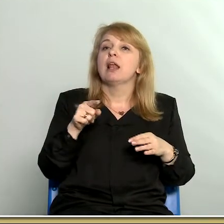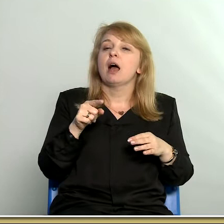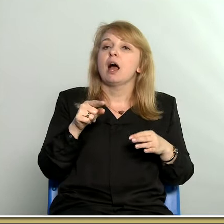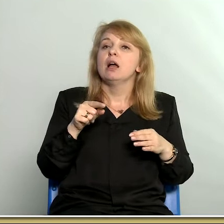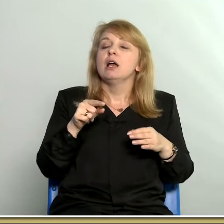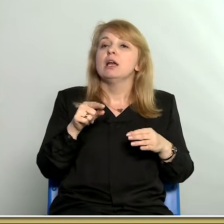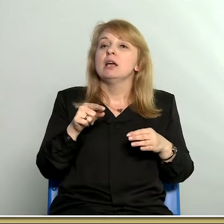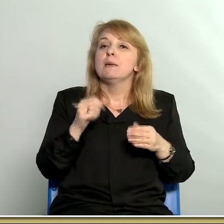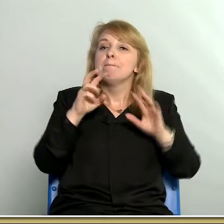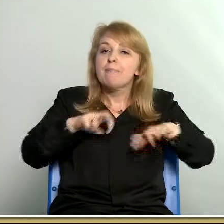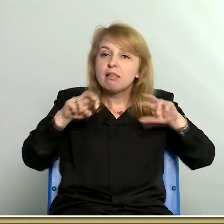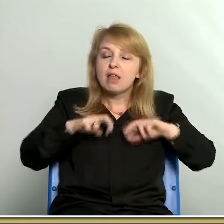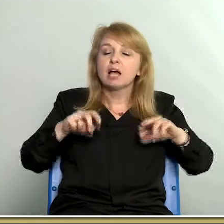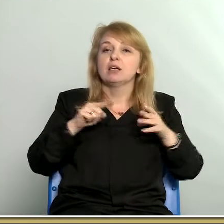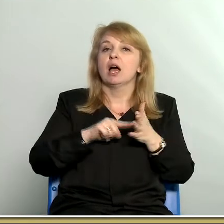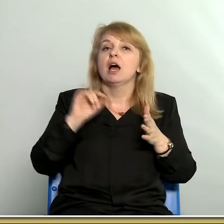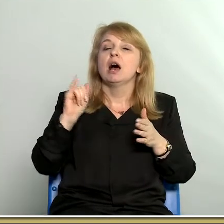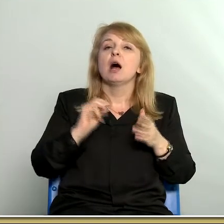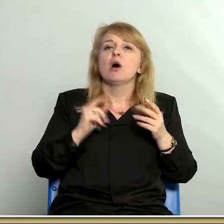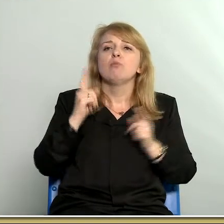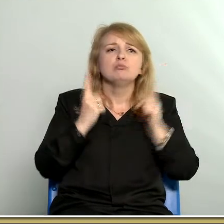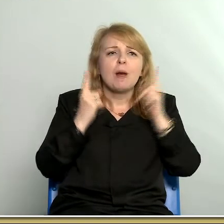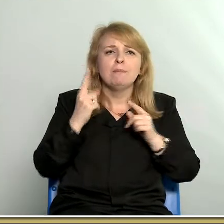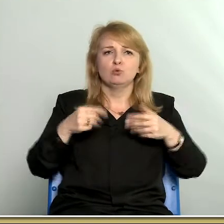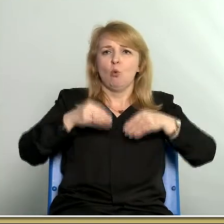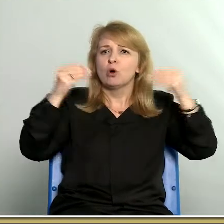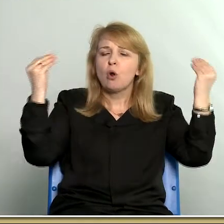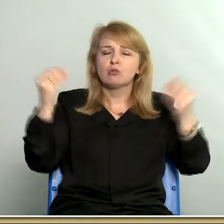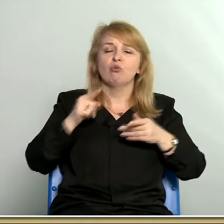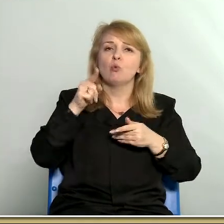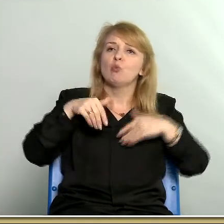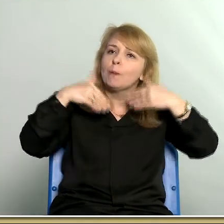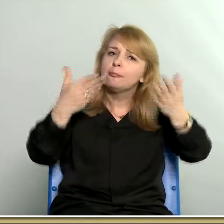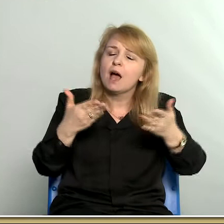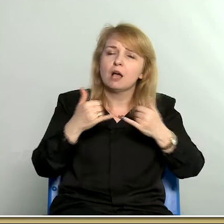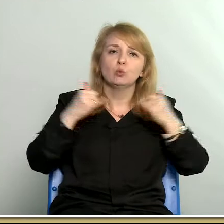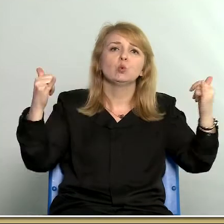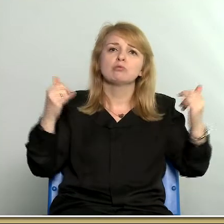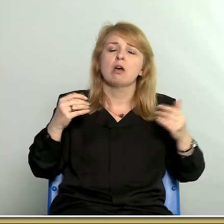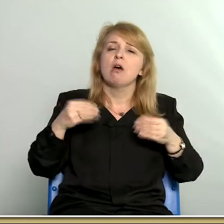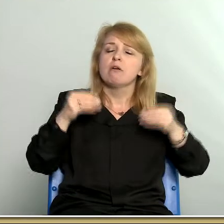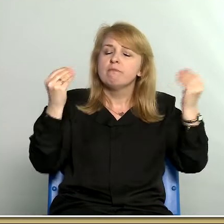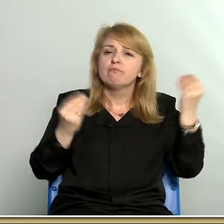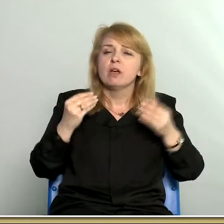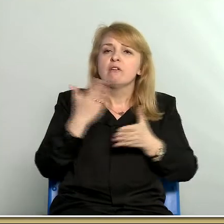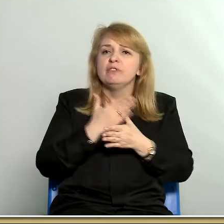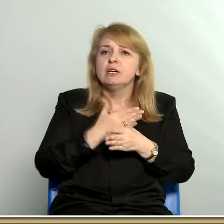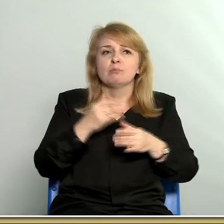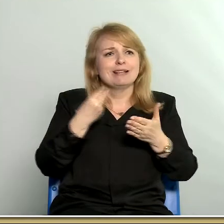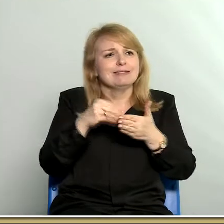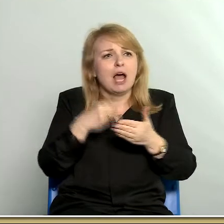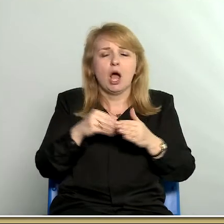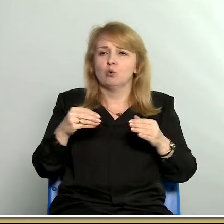to są badania i badania przemysłowe, rozwojowe, które będą musiały nastąpić u przedsiębiorców, czy to poprzez zakup